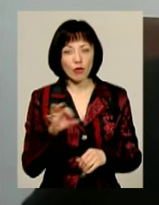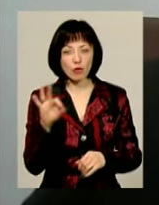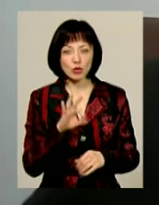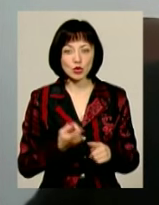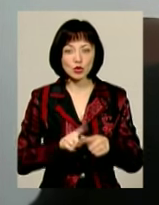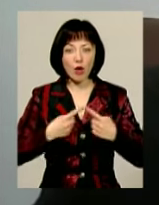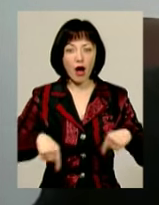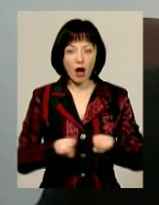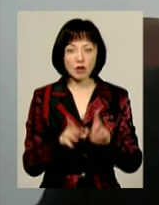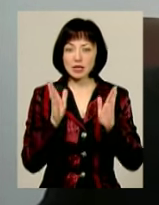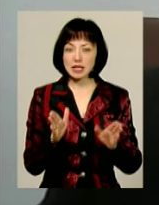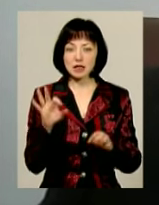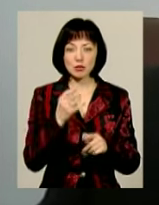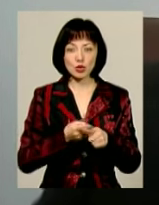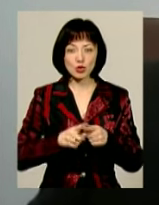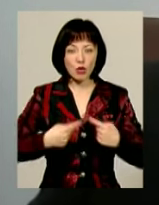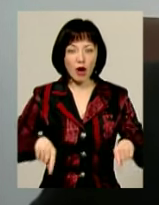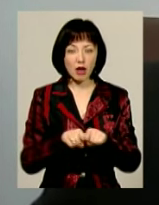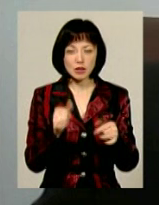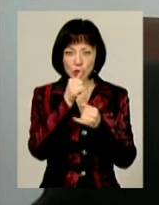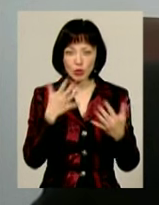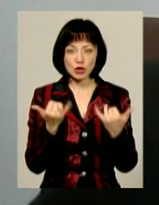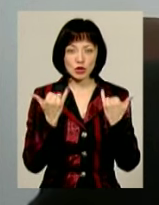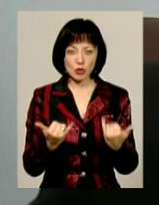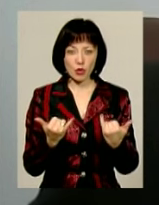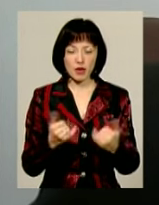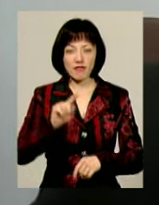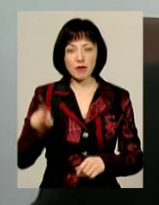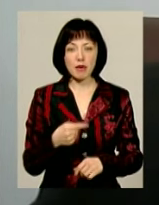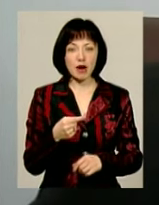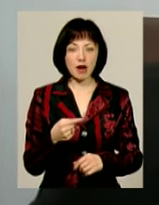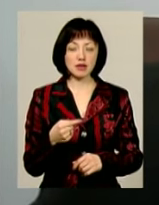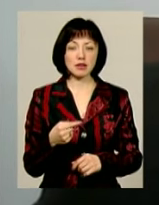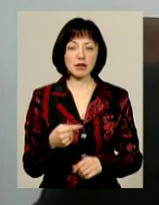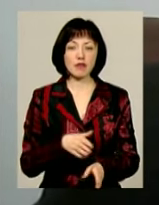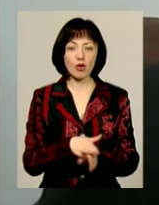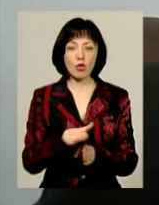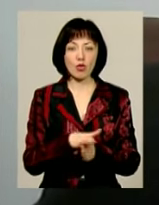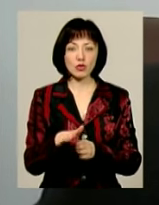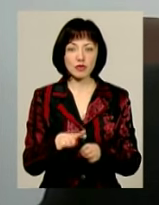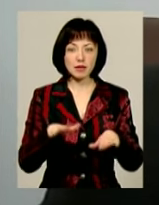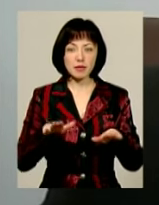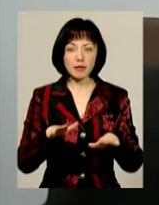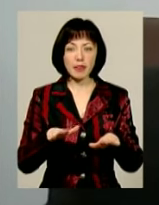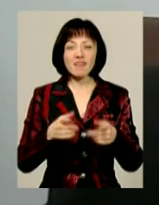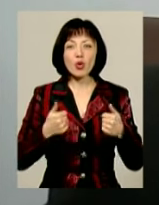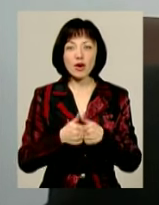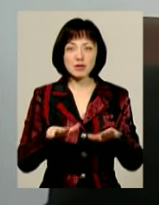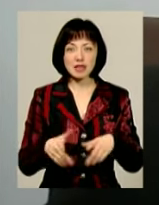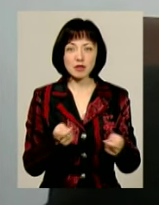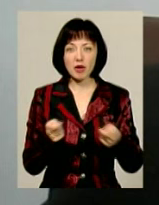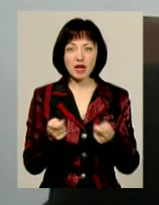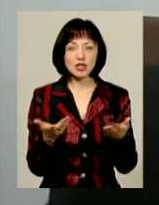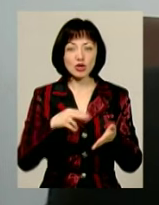цю галузь, і не тільки про цю галузь, то не можна сьогодні вимагати виконувати від місцевого самоврядування то, на що